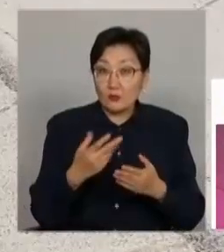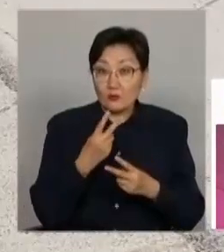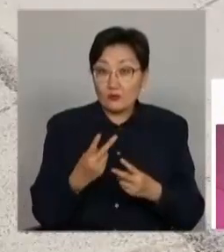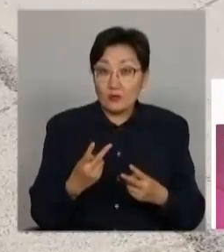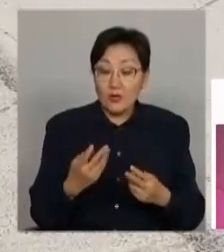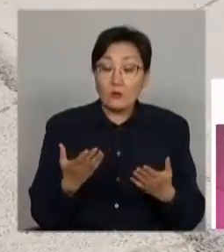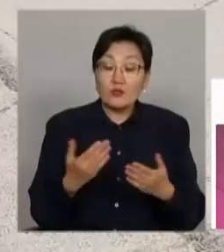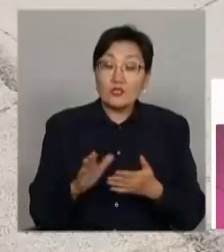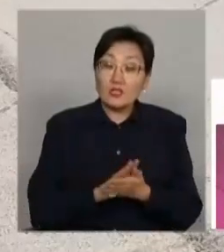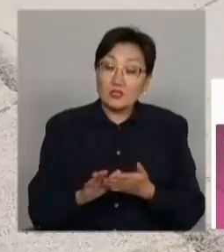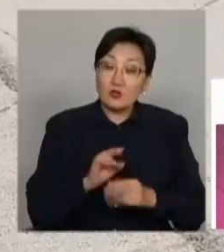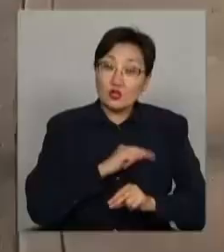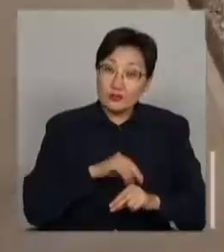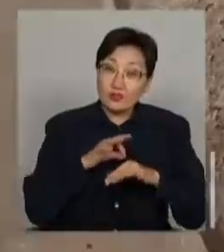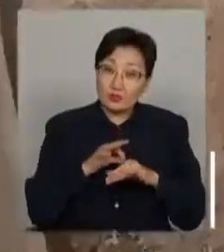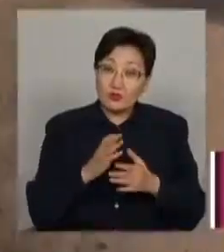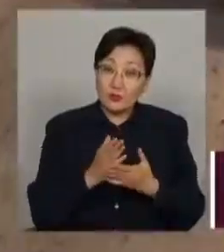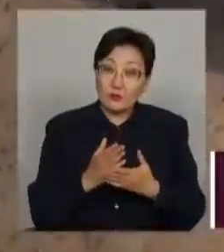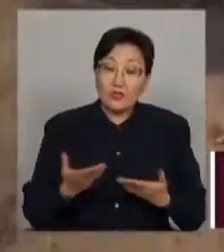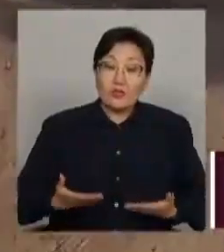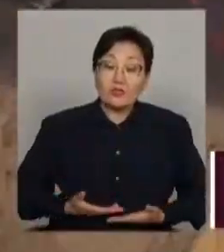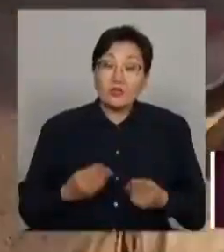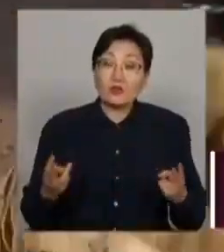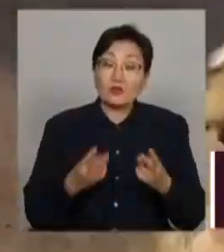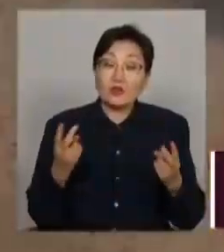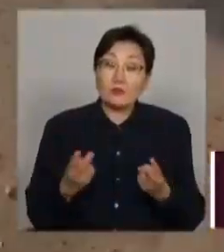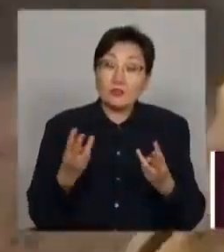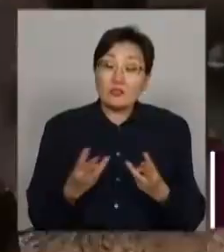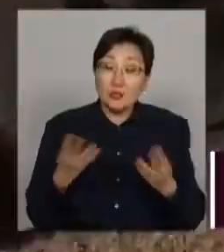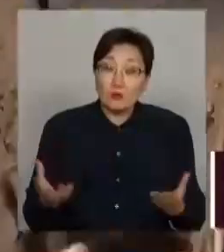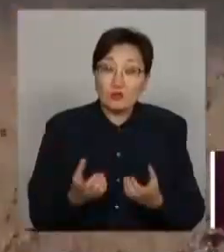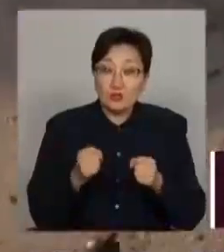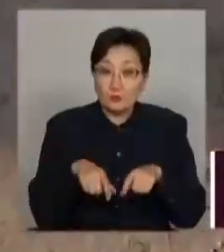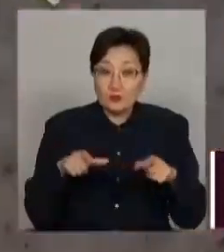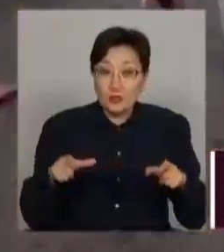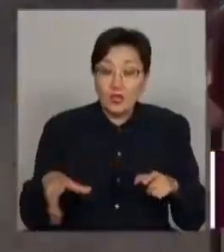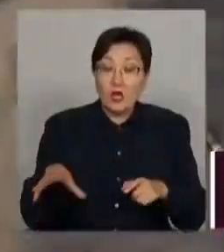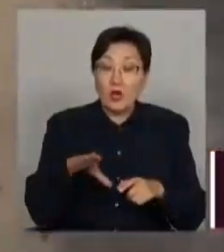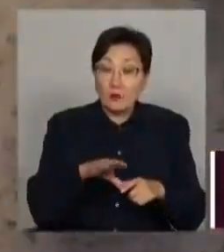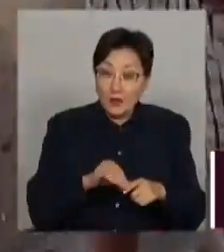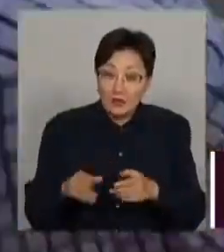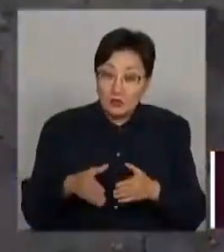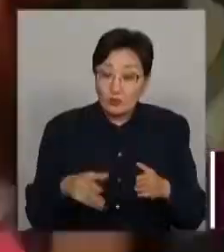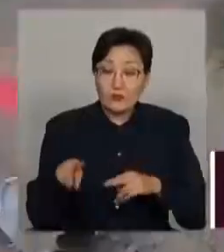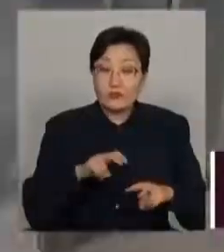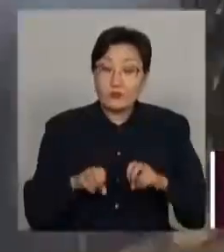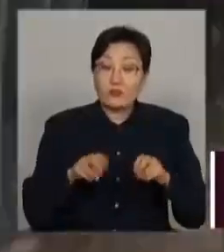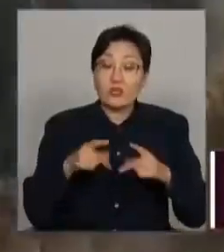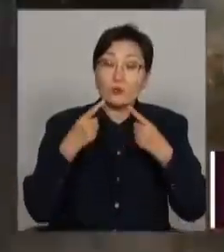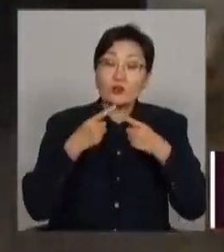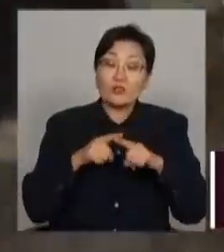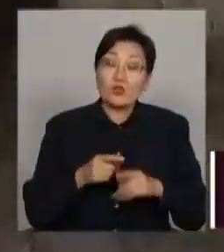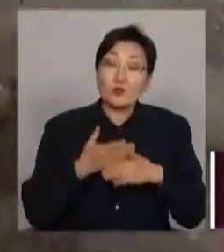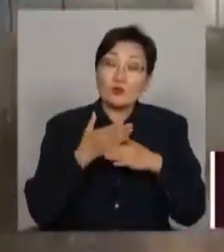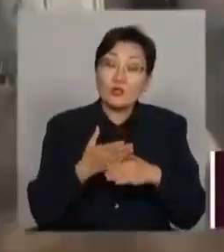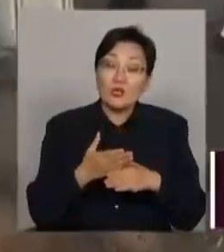таңда мұнда тазалау жұмыстары жүріп жатыр. Тірідей жан кетуден аман алып қалуға тырысқан құтқарушылар бар амалды қарастырды. Содан арнайы техниканың